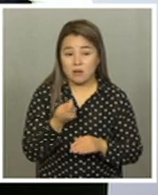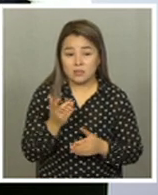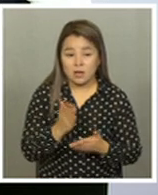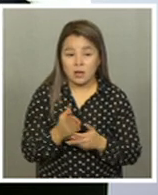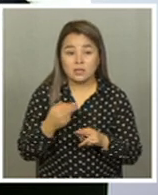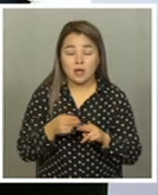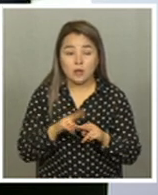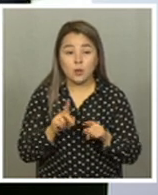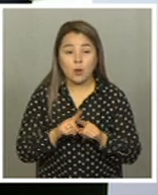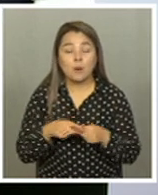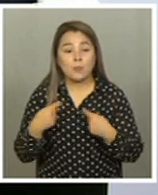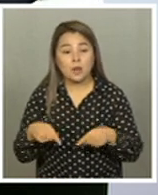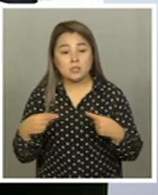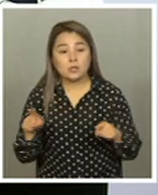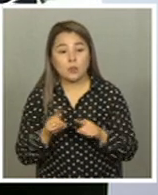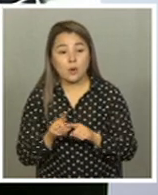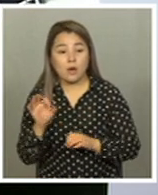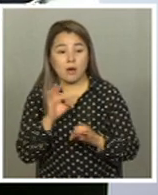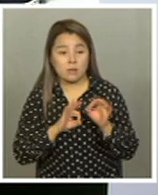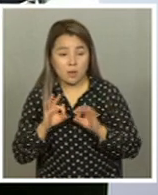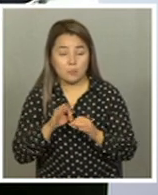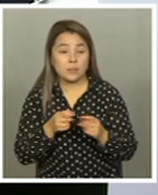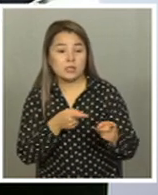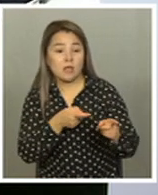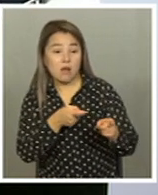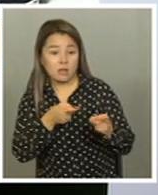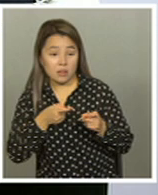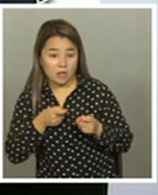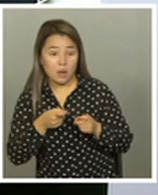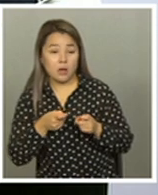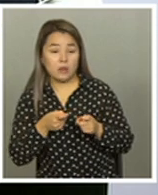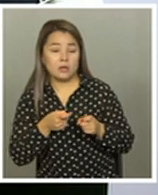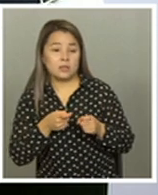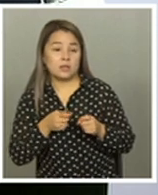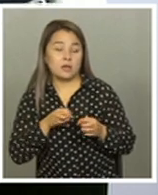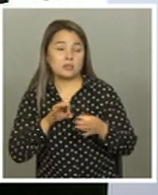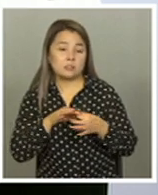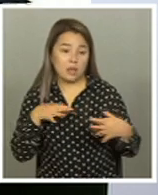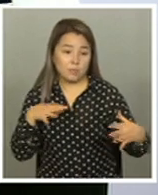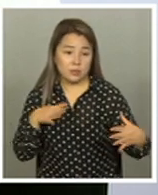басқа атомдарды өзіне тартады және тебеді.